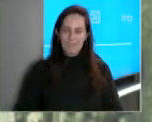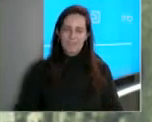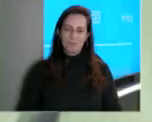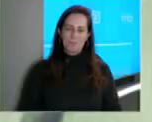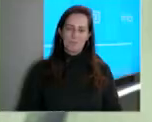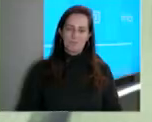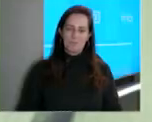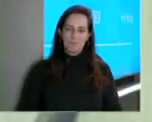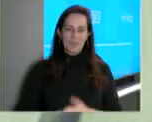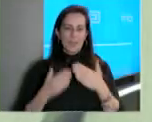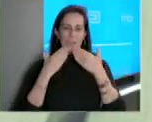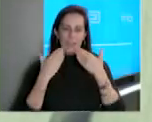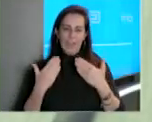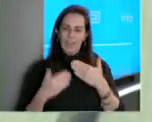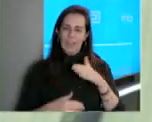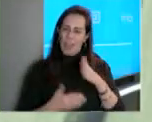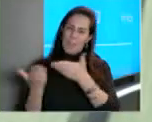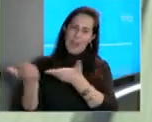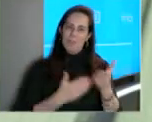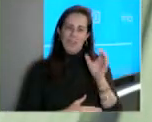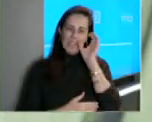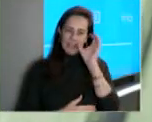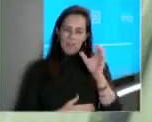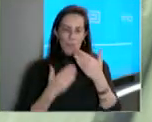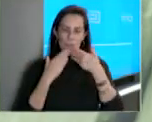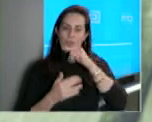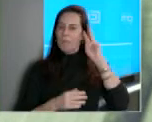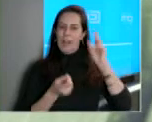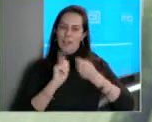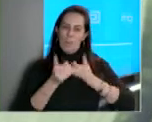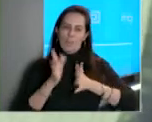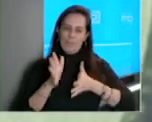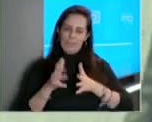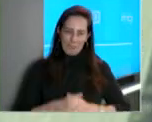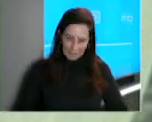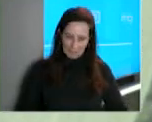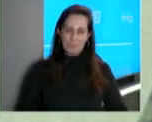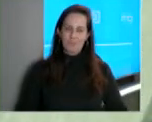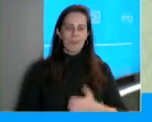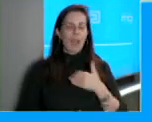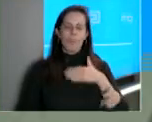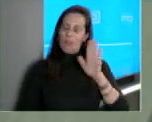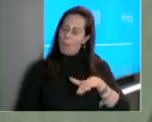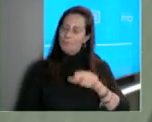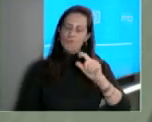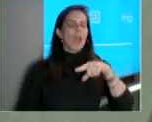לבוא. ותודה גם לכם שצפיתם, תודה לתמי שם על התרגום לשפת הסימנים. אנחנו נהיה